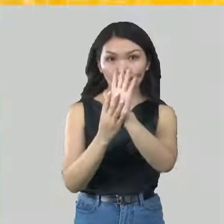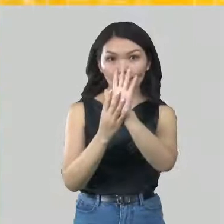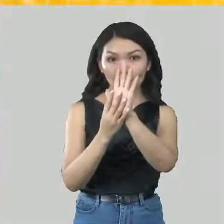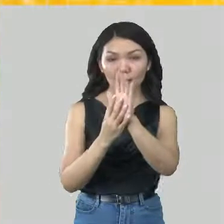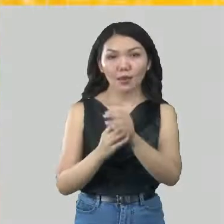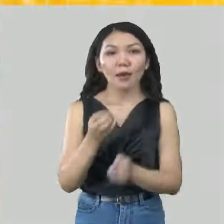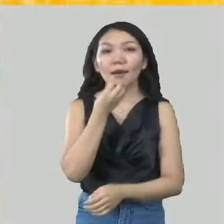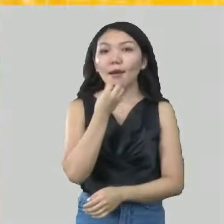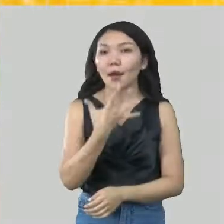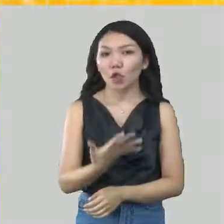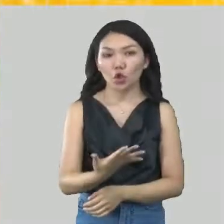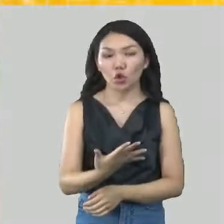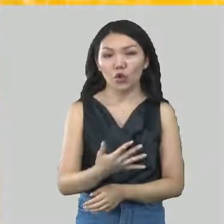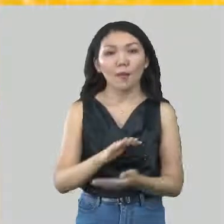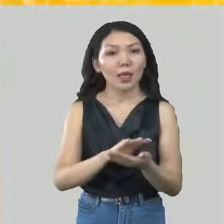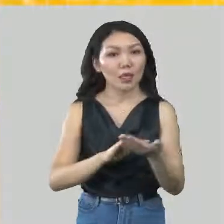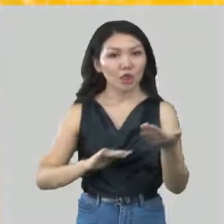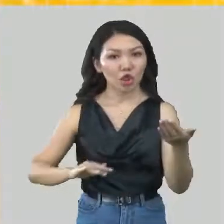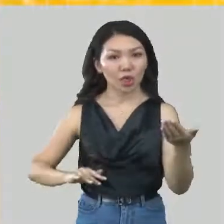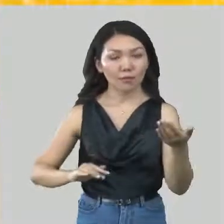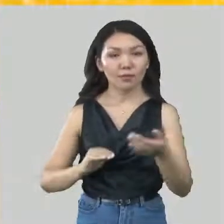9. Хорошо. Продолжаем.